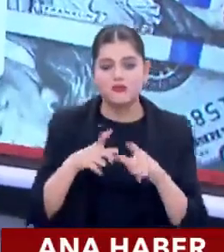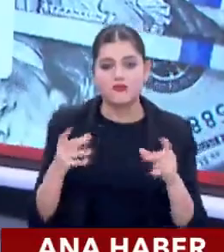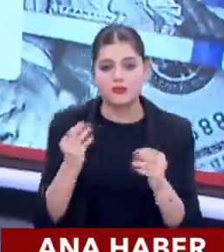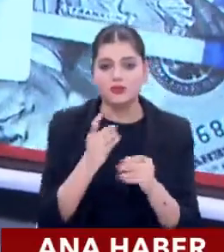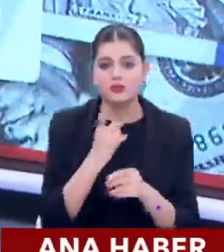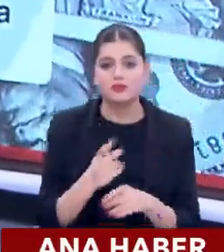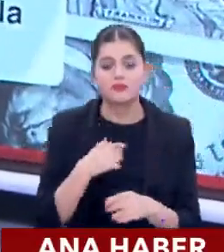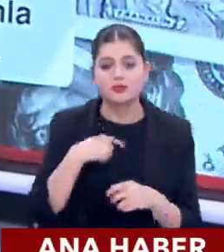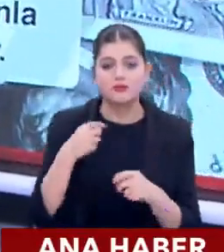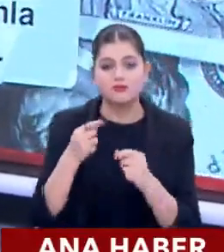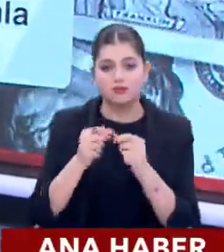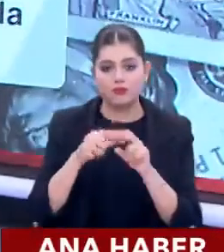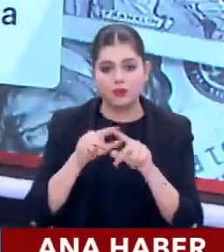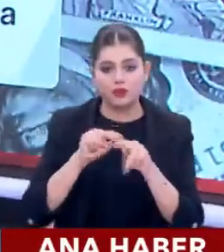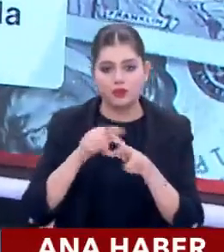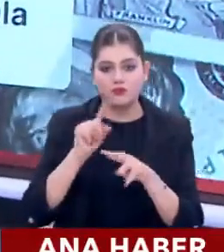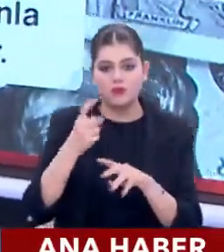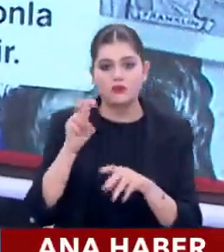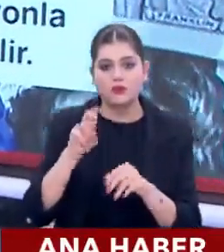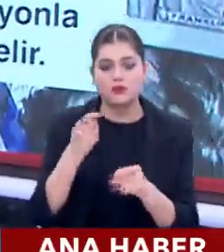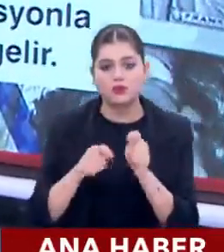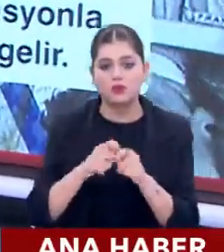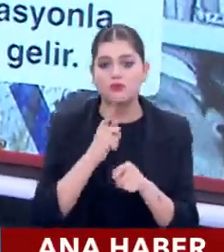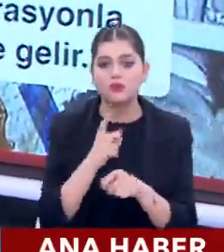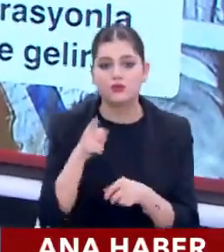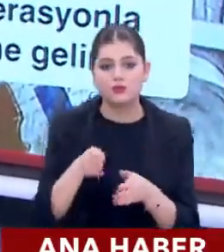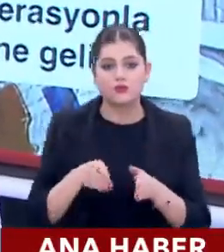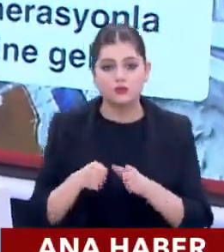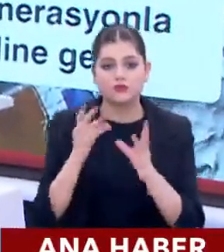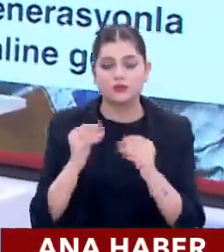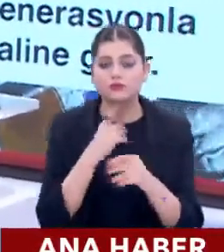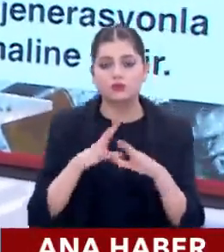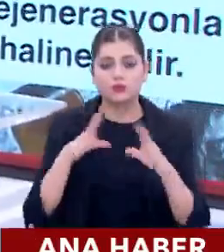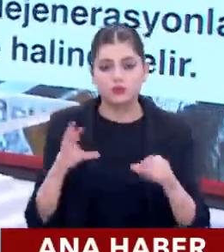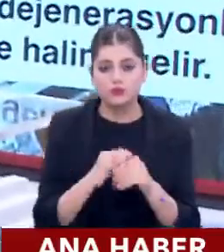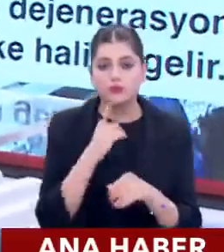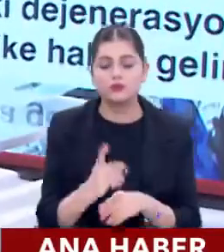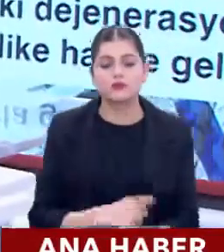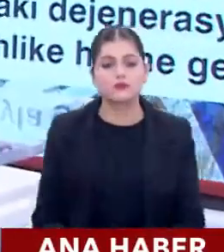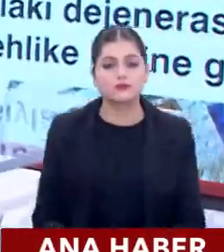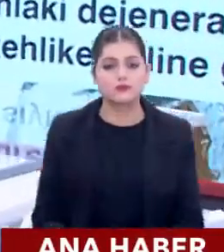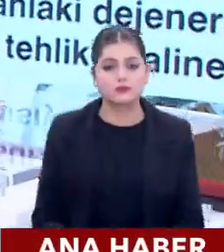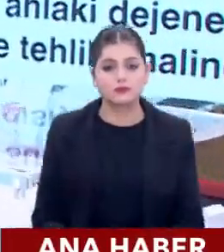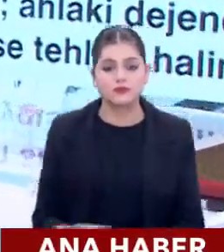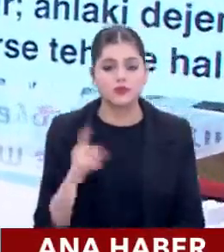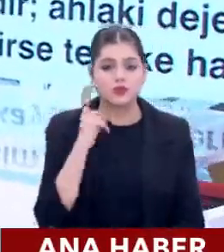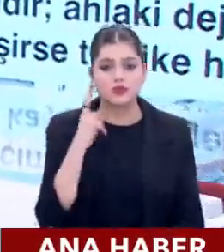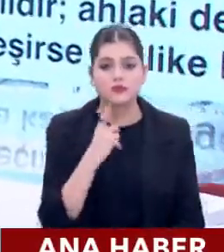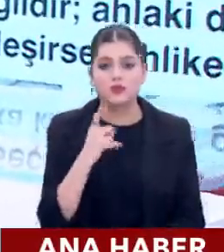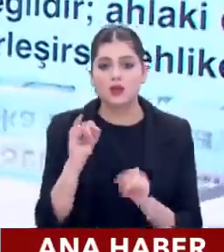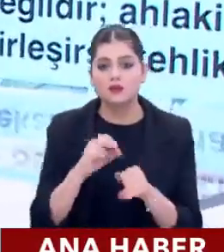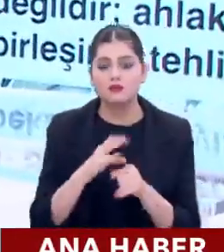kadar fazla bizim Banker sistemi 1980'lerde uygulanan o dönemlerin çok büyük işte şeyi eee bir